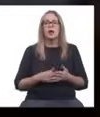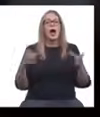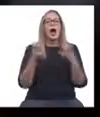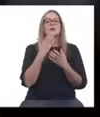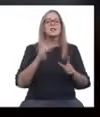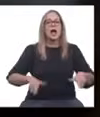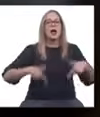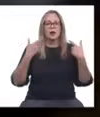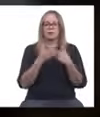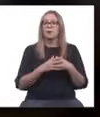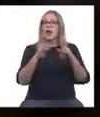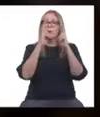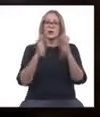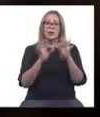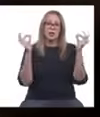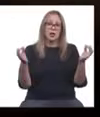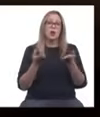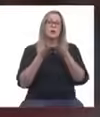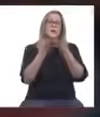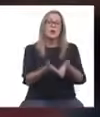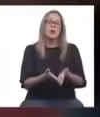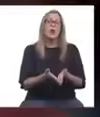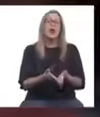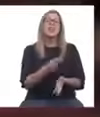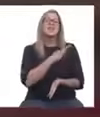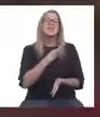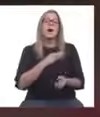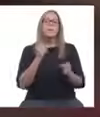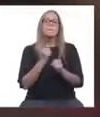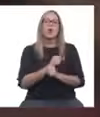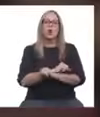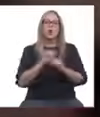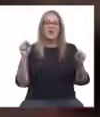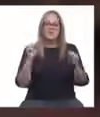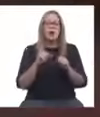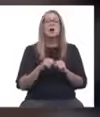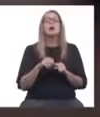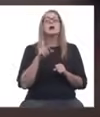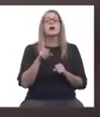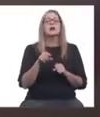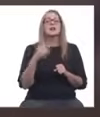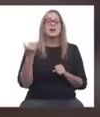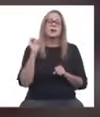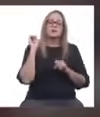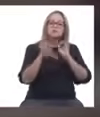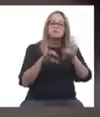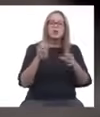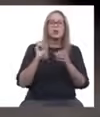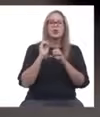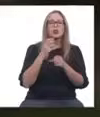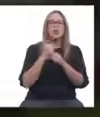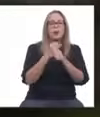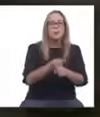העמותה החלה כעמותת סיוע לנפגעי פעולות איבה. גראוכר נשלח תמיד מטעם התורמים להעניק סכום כסף גדול למשפחות של